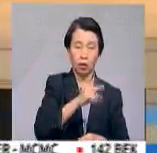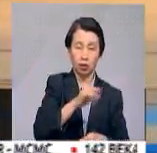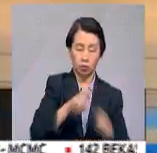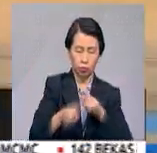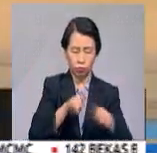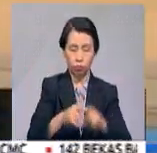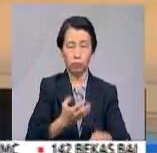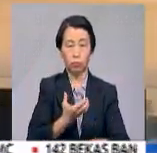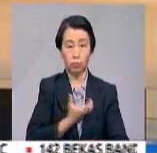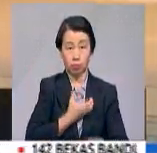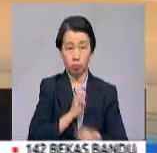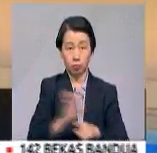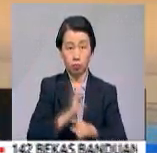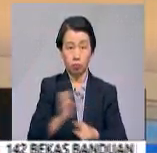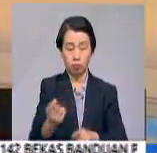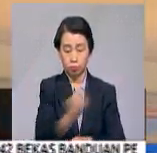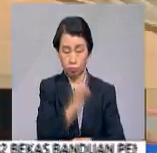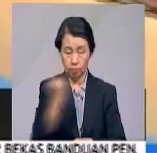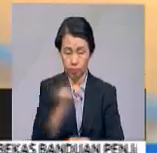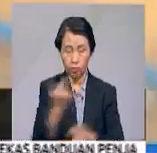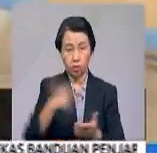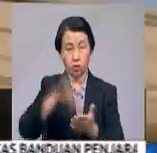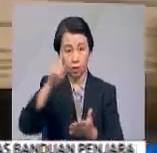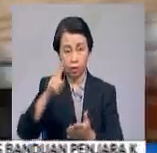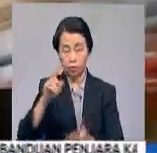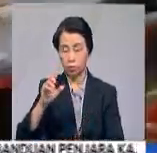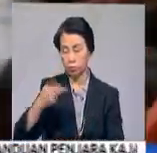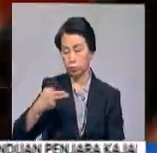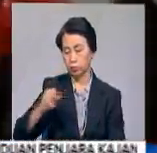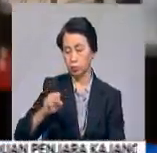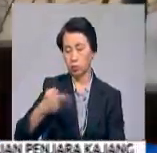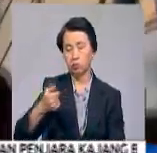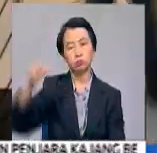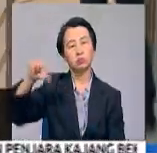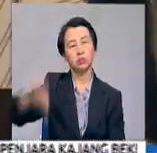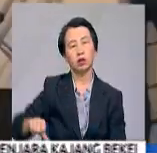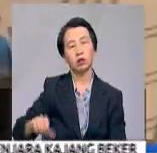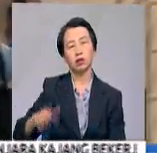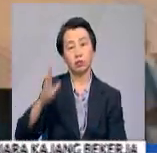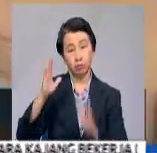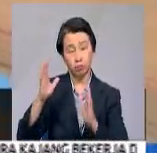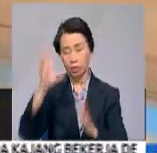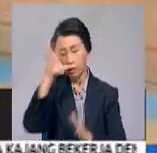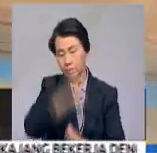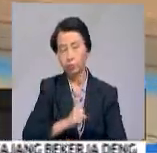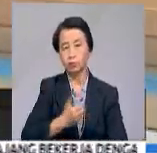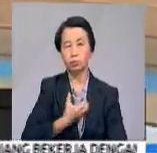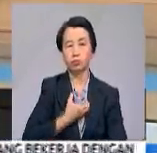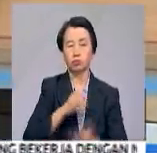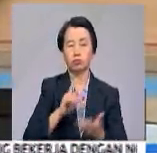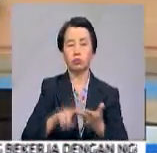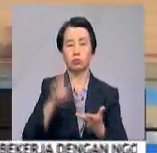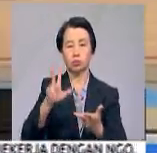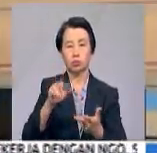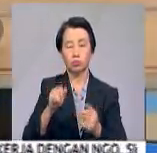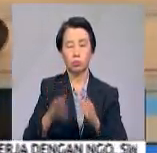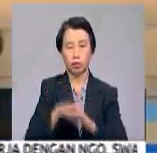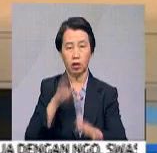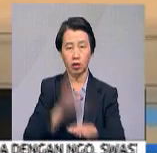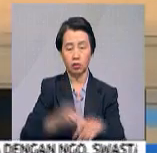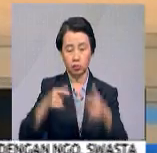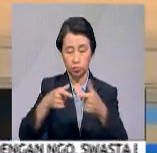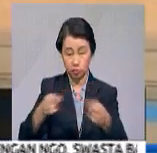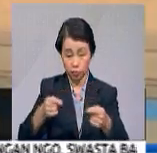perebutan emas acara Kirin. Seorang lagi pelumba negara, Syafidaus Syahrum, tewas sekaligus terlepas pingat gangsa kedua-dua perlumbaan di tangan pelumba